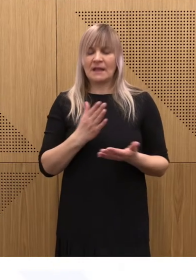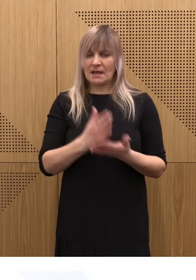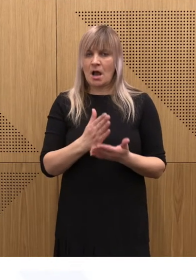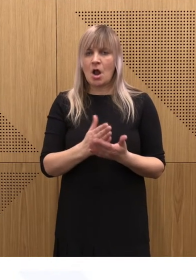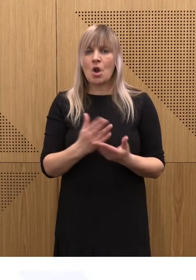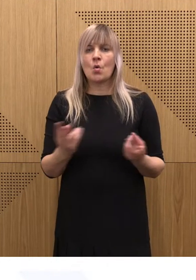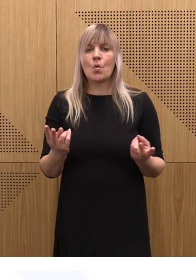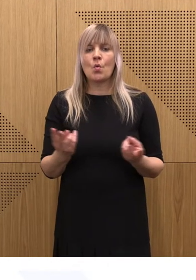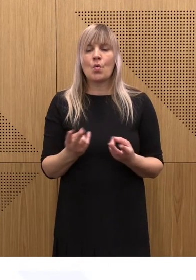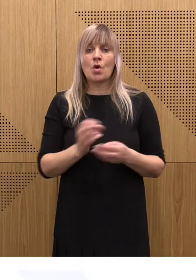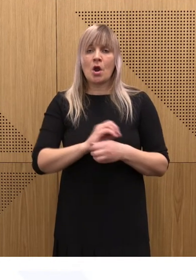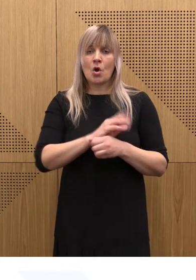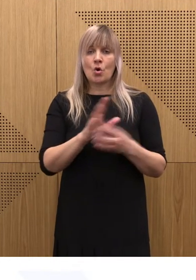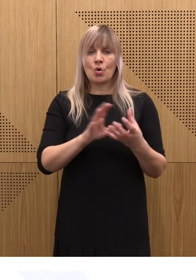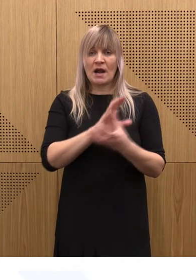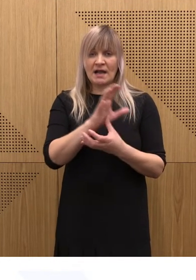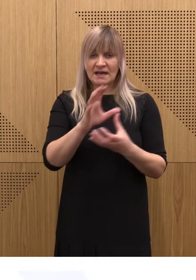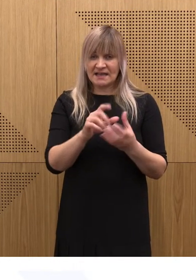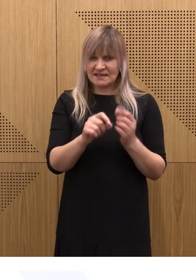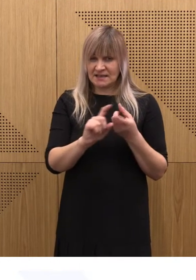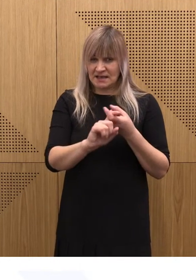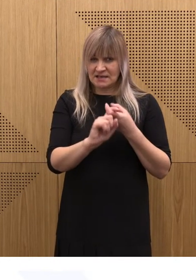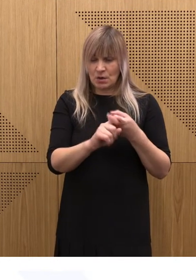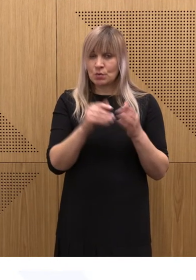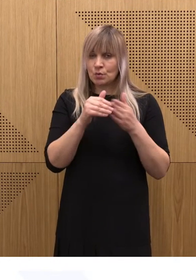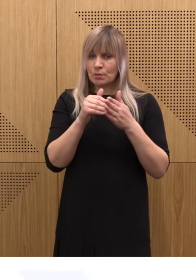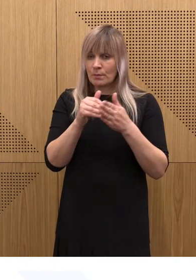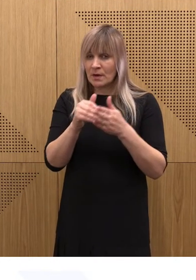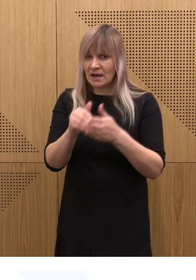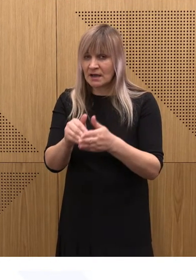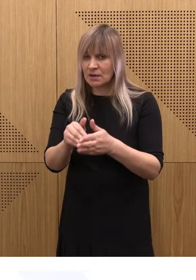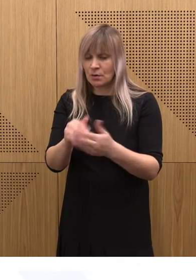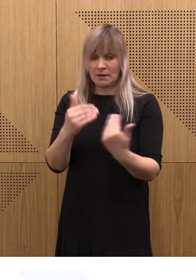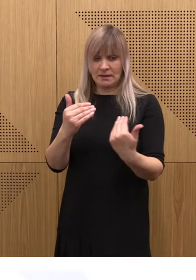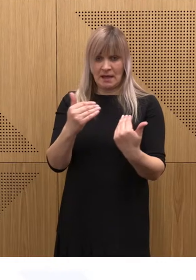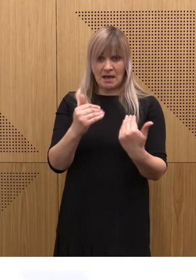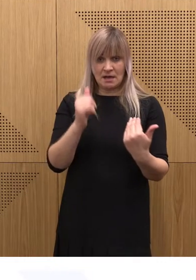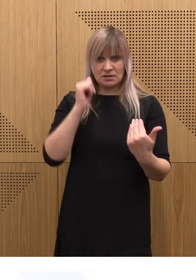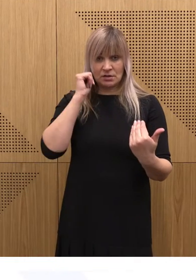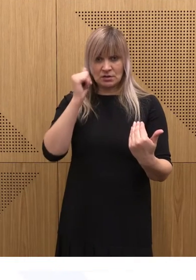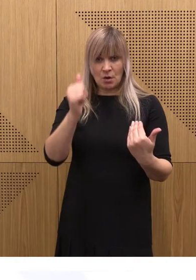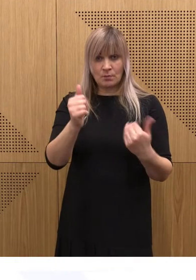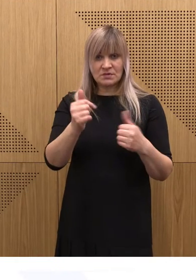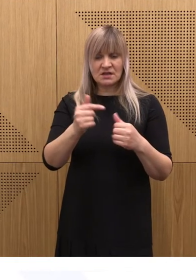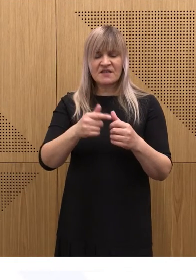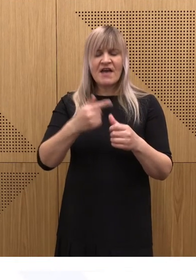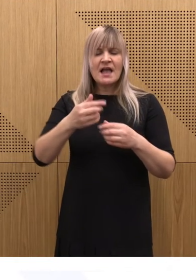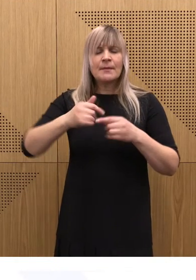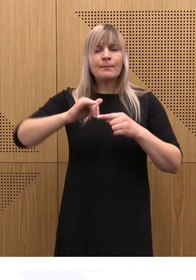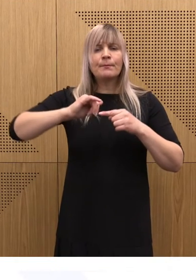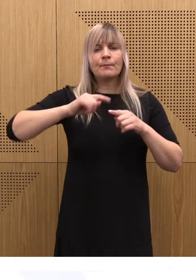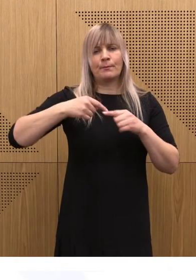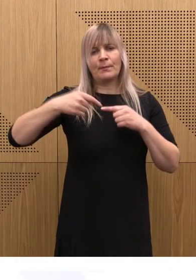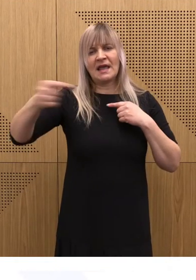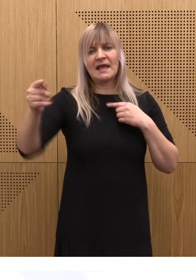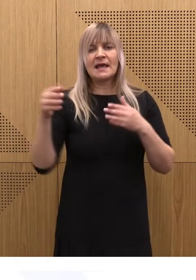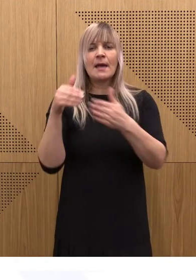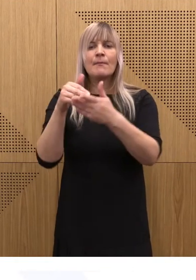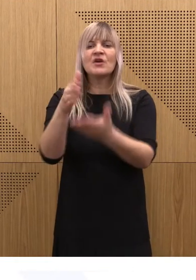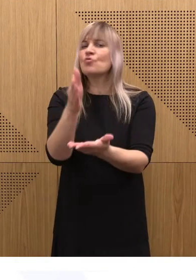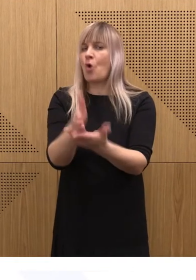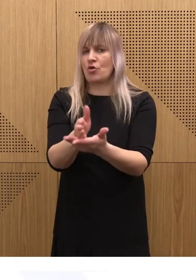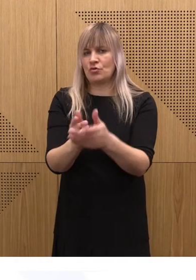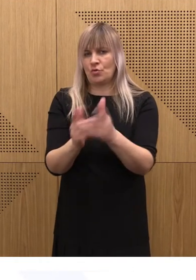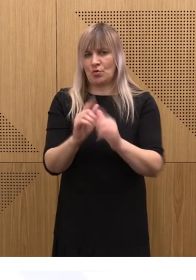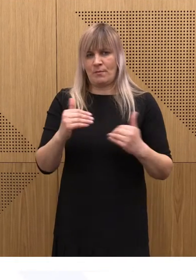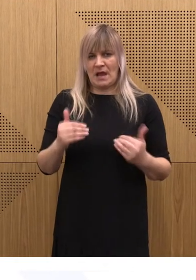Igalihul koronakriisist tulevad mõjud ulatuvad siis tänasest hetkest ja homsest palju kaugemale. Ja meie hinnangul ei